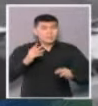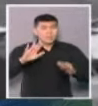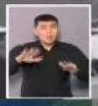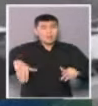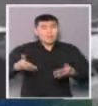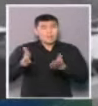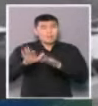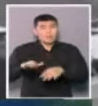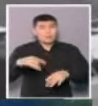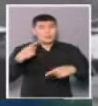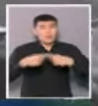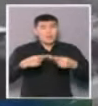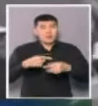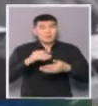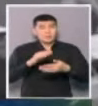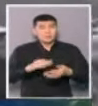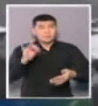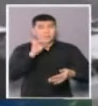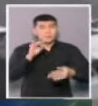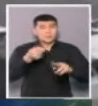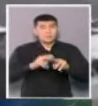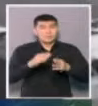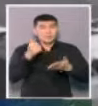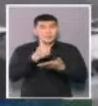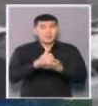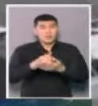да тартып келіп қалып едім, ана басық пернені басып.